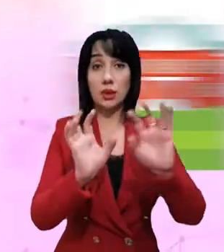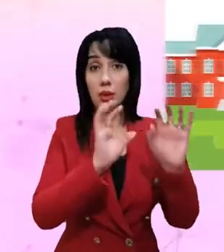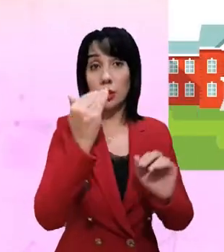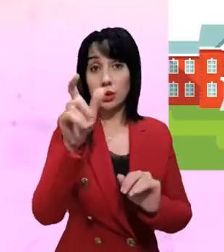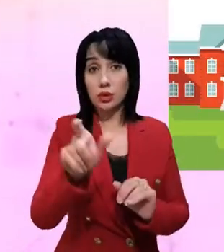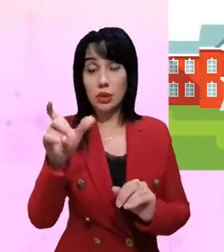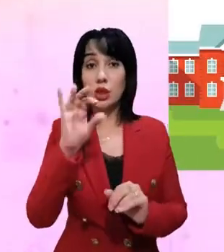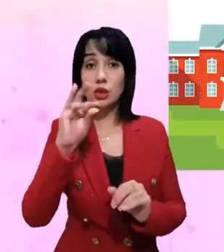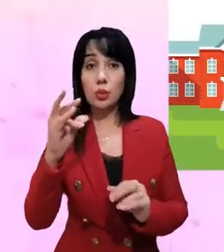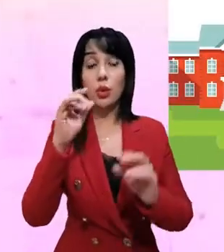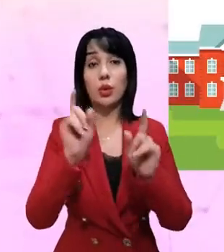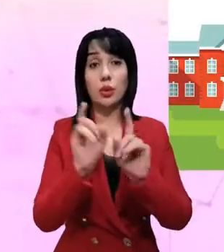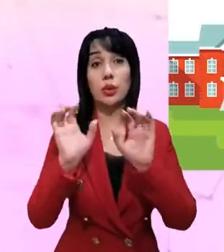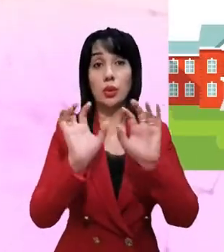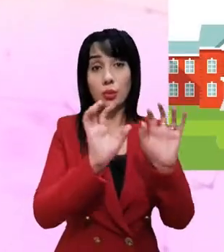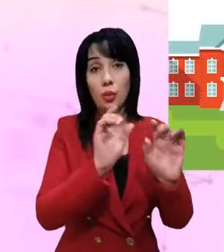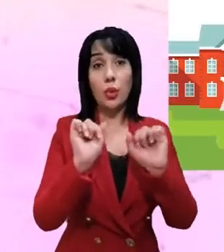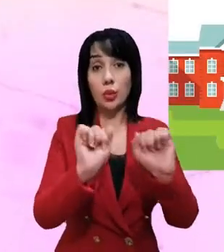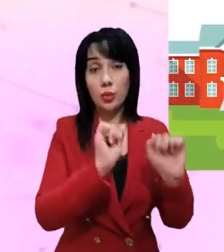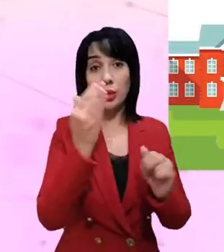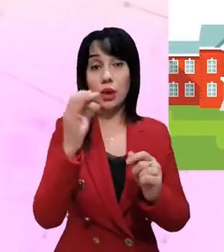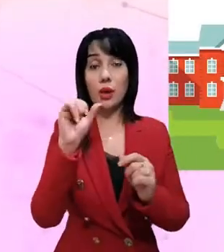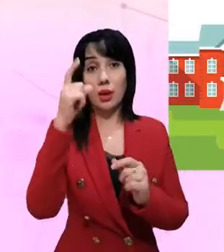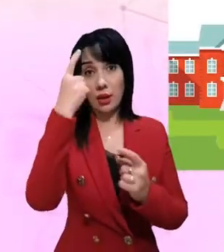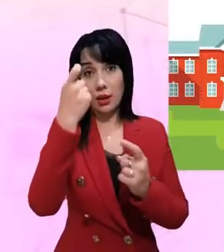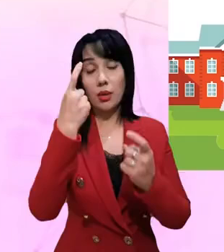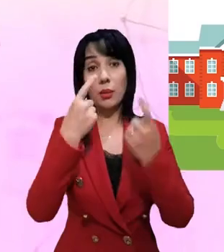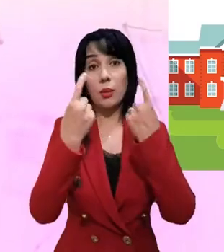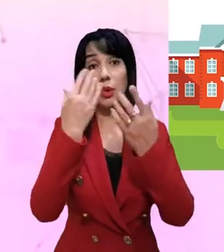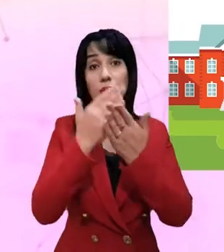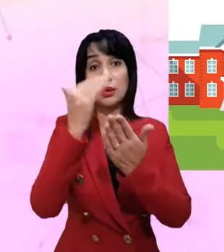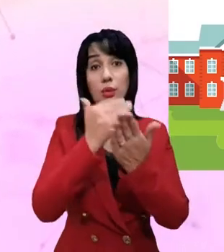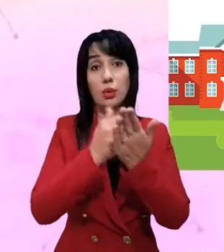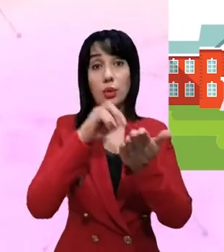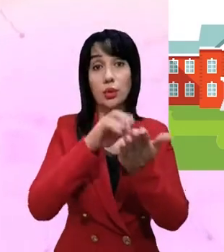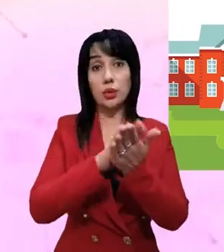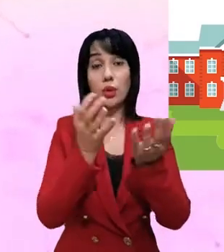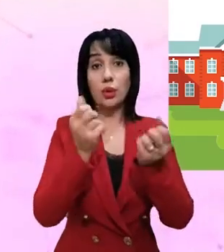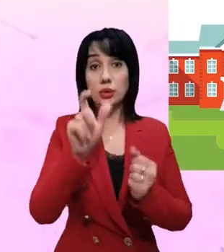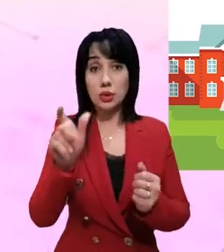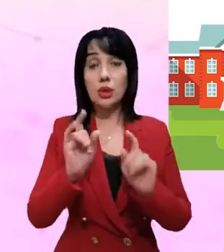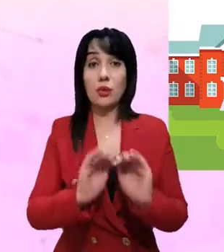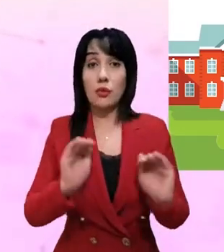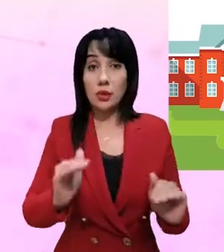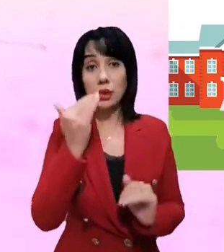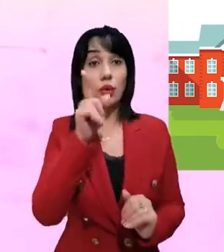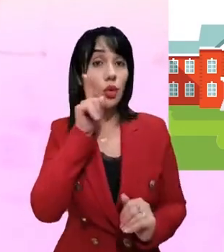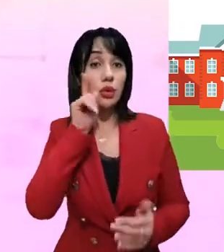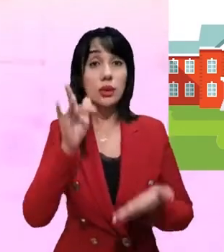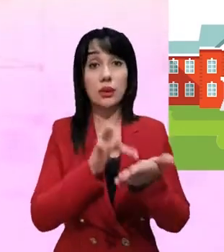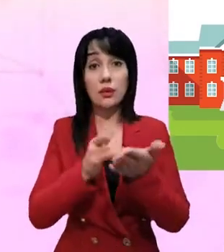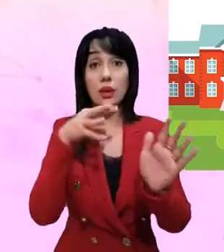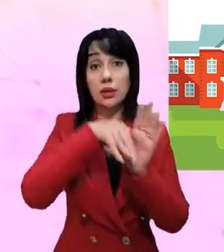davlat ta'minotidagi shaxslar, ijtimoiy himoya yagona reyestri axborot tizimida ro'yxatga olingan shaxslar va ularning